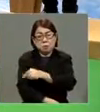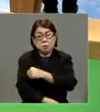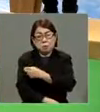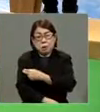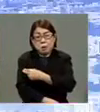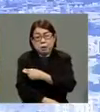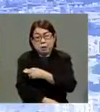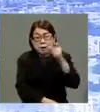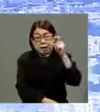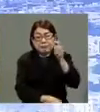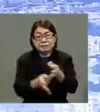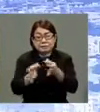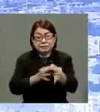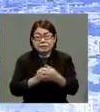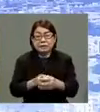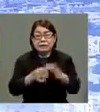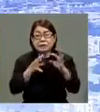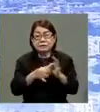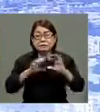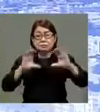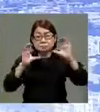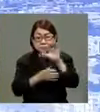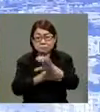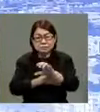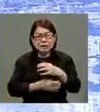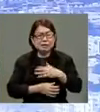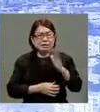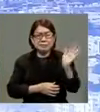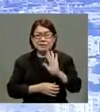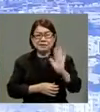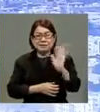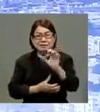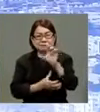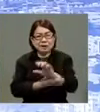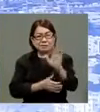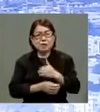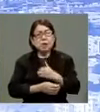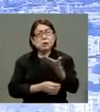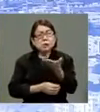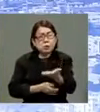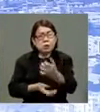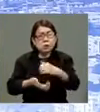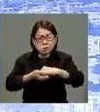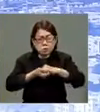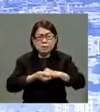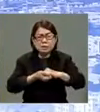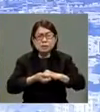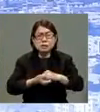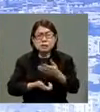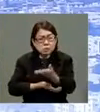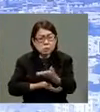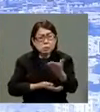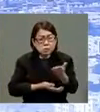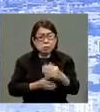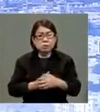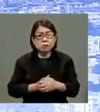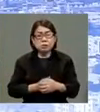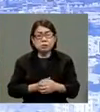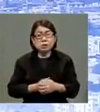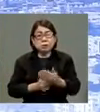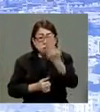าเรื่องบังคับก่อนนะครับไม่ได้เป็นการบังคับแต่อย่างใดนะครับอันนี้ขอความร่วมมือเป็นเรื่องที่จะดีต่อสุขภ